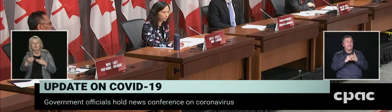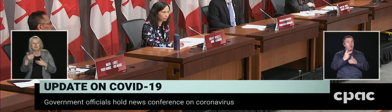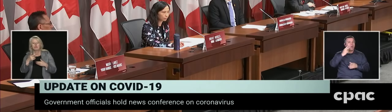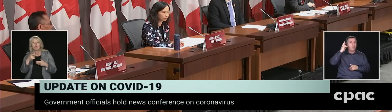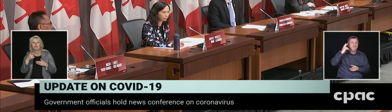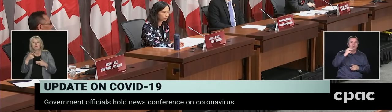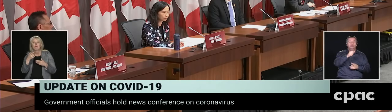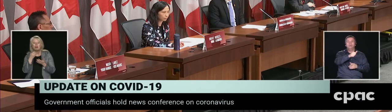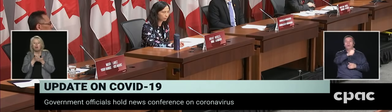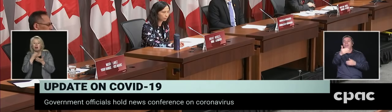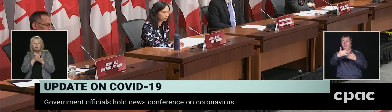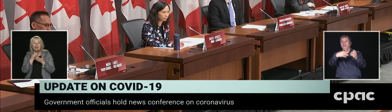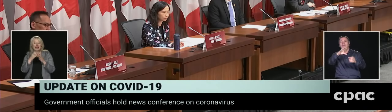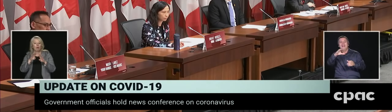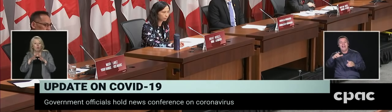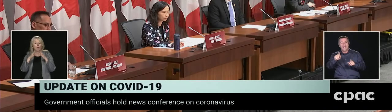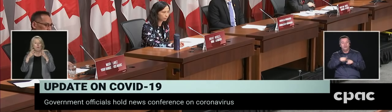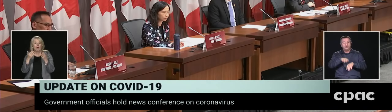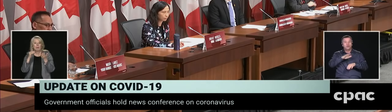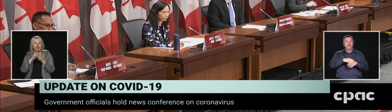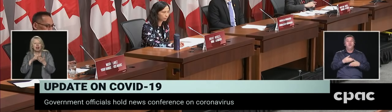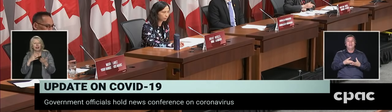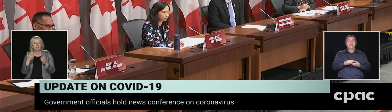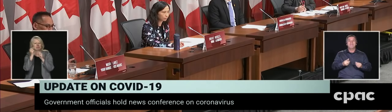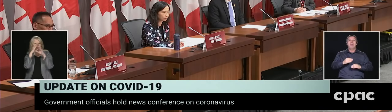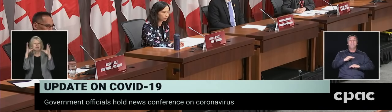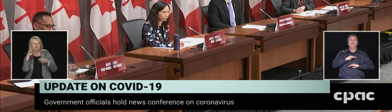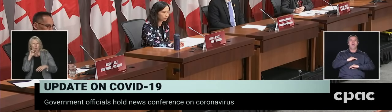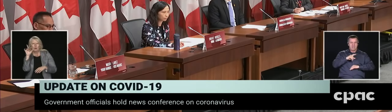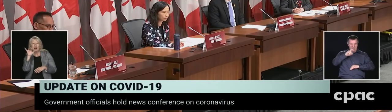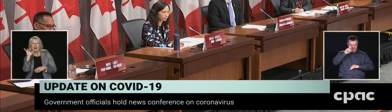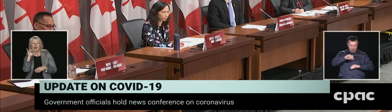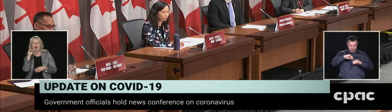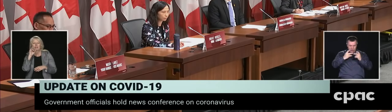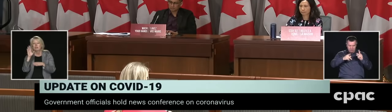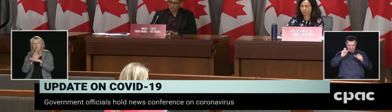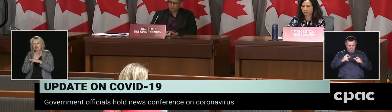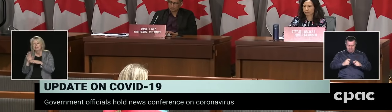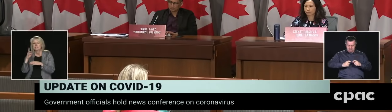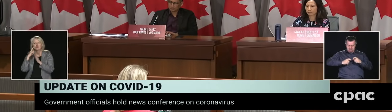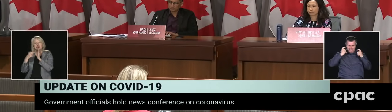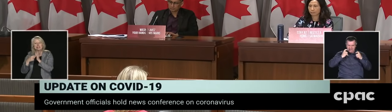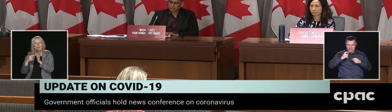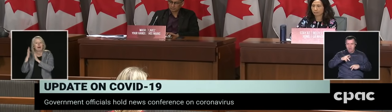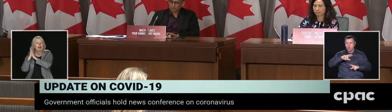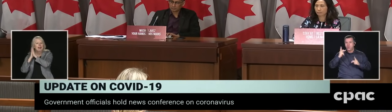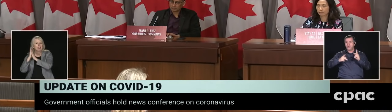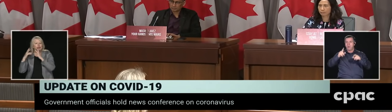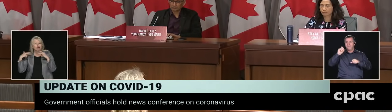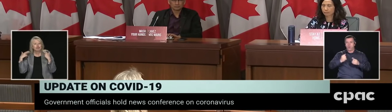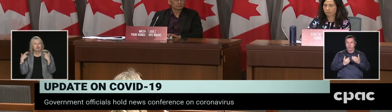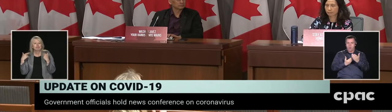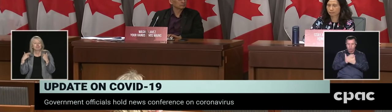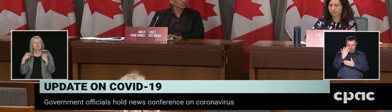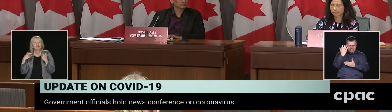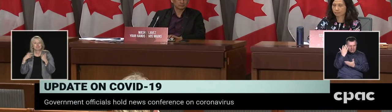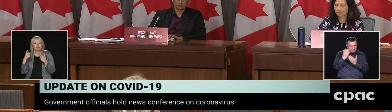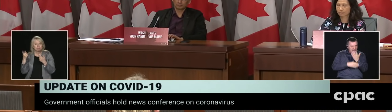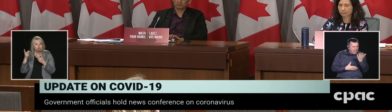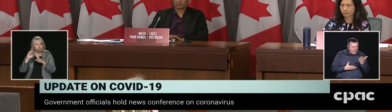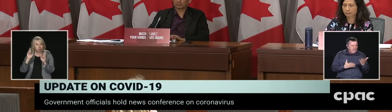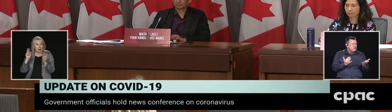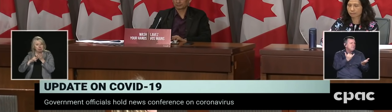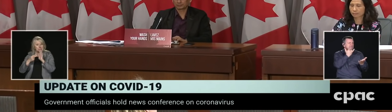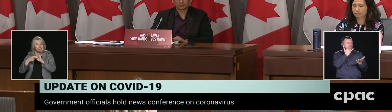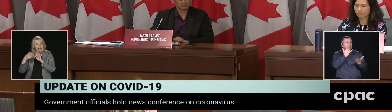d'équipement de protection. Est-ce que tout le monde va devoir porter un masque, tout le monde va devoir porter des gants? Êtes-vous capable de nous expliquer à quoi ça va ressembler